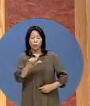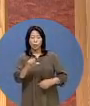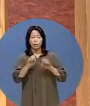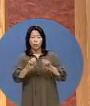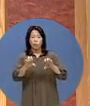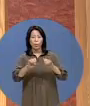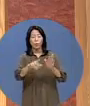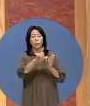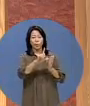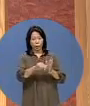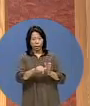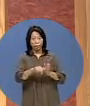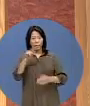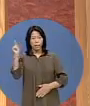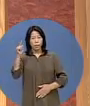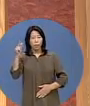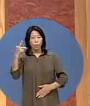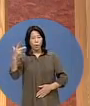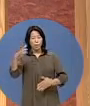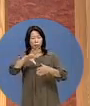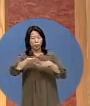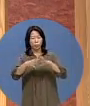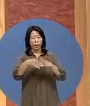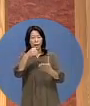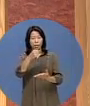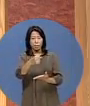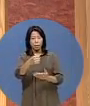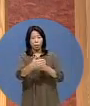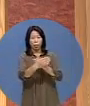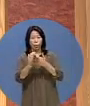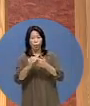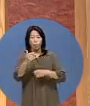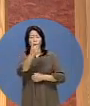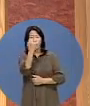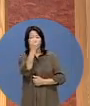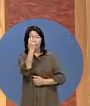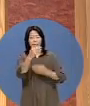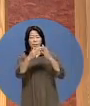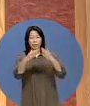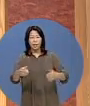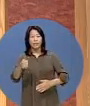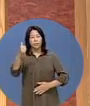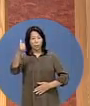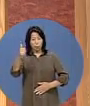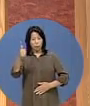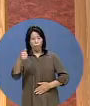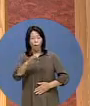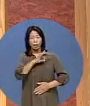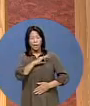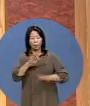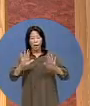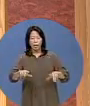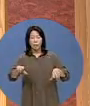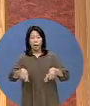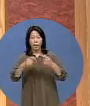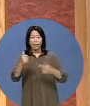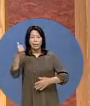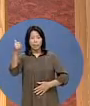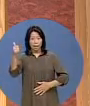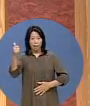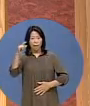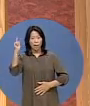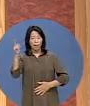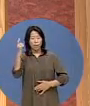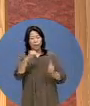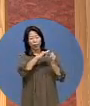送分にシリーズで生駒市文化財保護審議会会長今城義則さんの案内で生駒の歴史を探